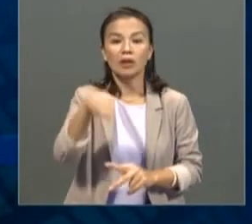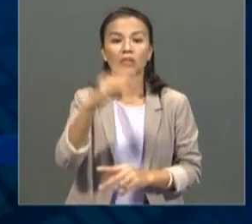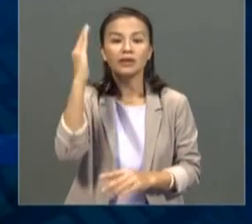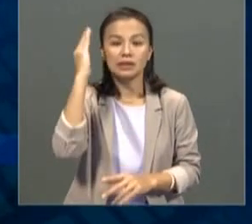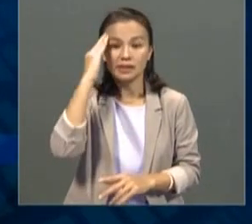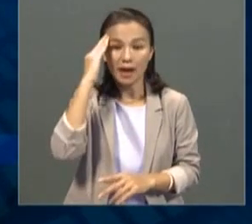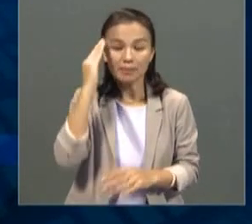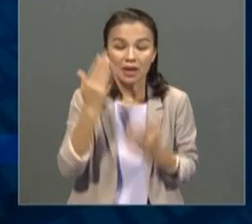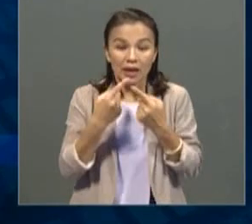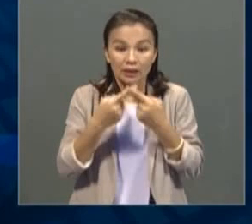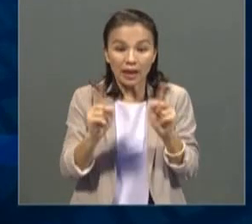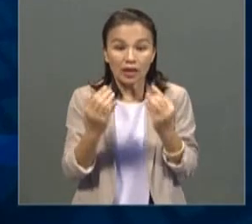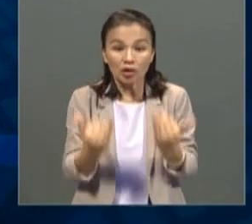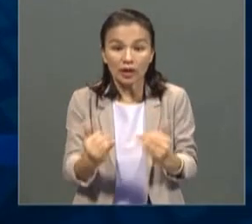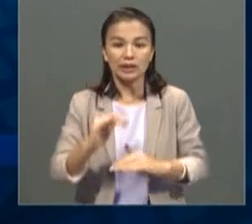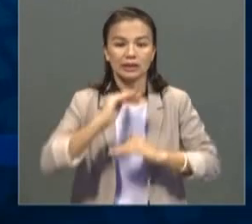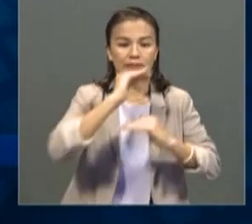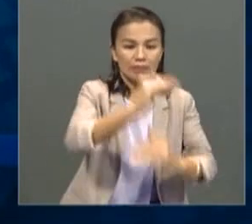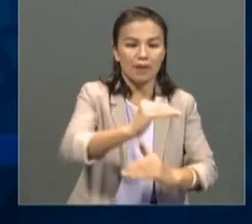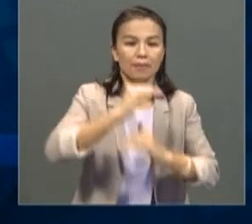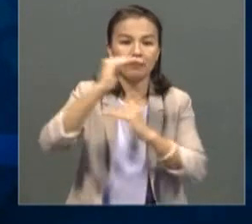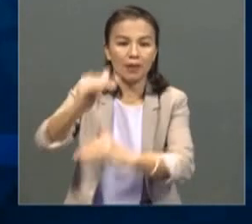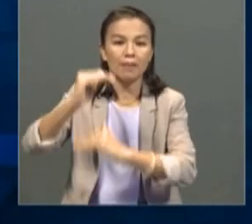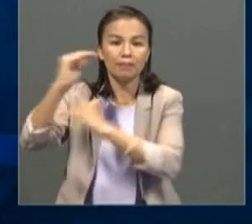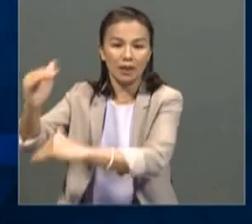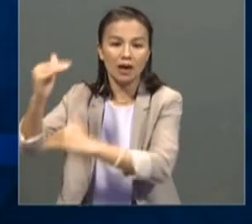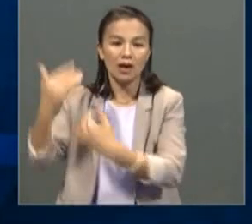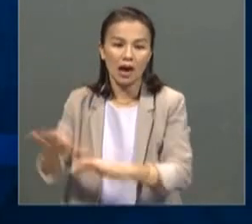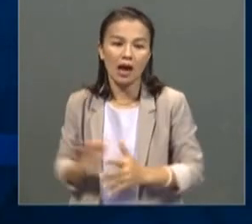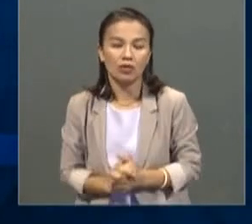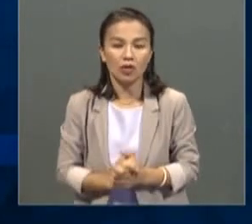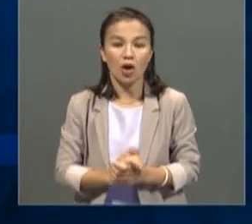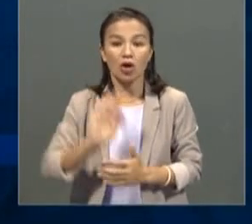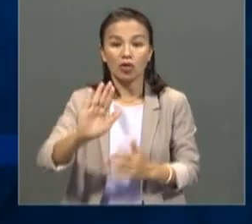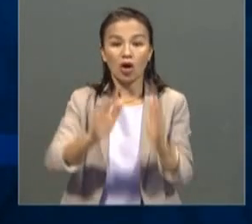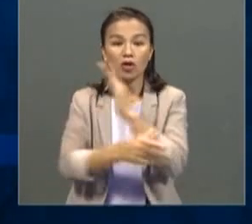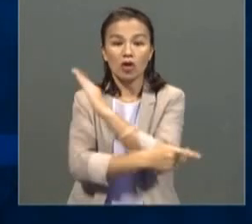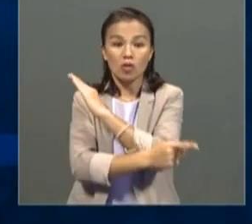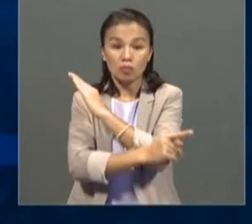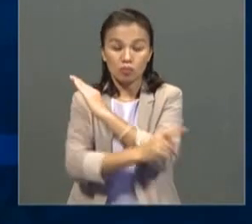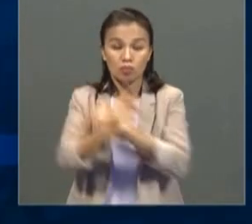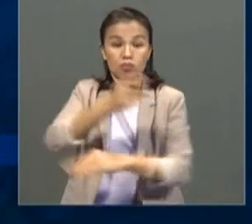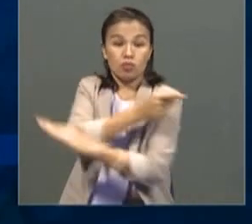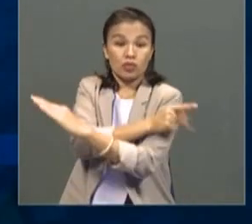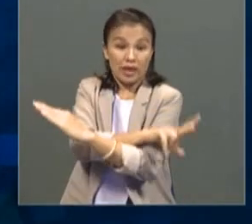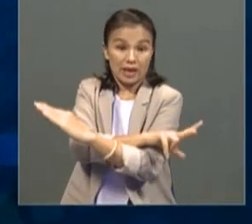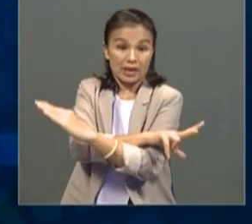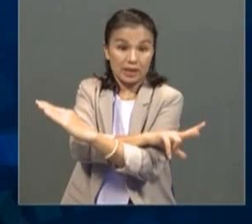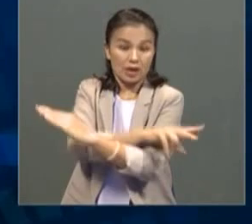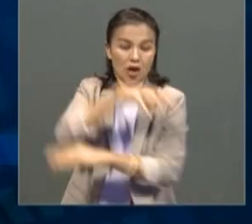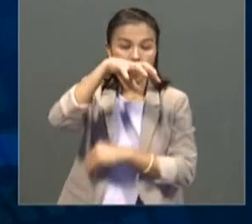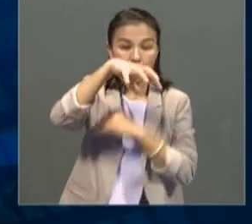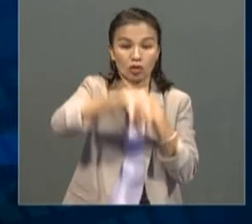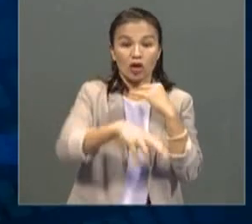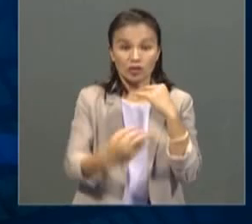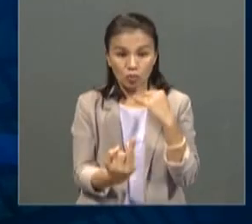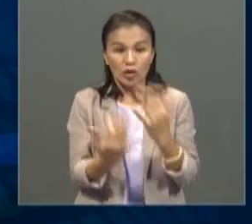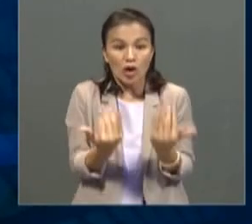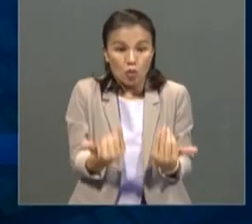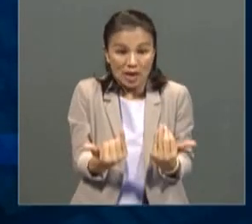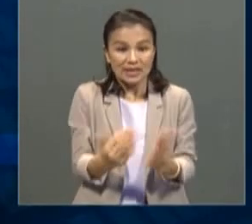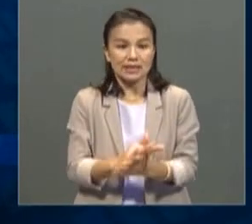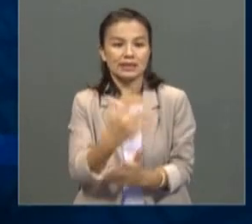ด่าเราจันโอโรดีสั่งเล็บบีร์อัปเดตตีนี่กูจะไม่วันจีทานาเต็มใจเราจะนอนรู้สาวแบบไหมดาบยังพู